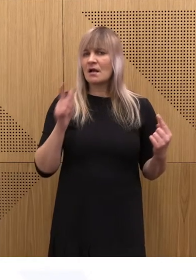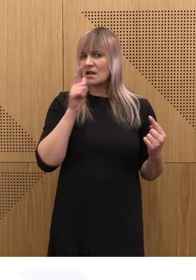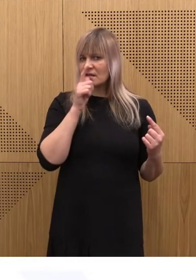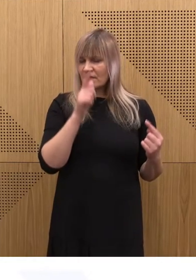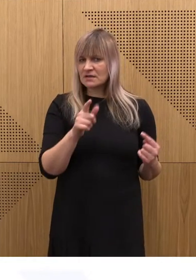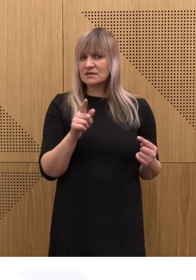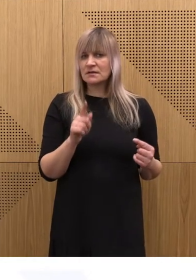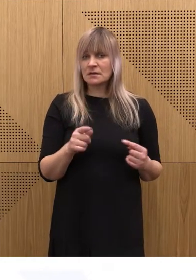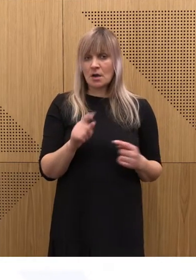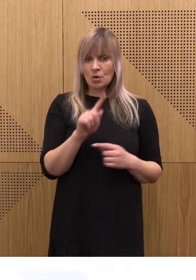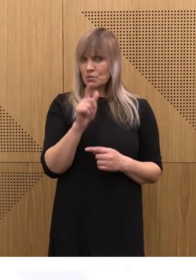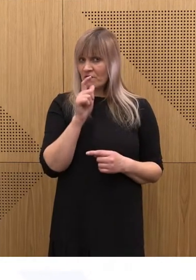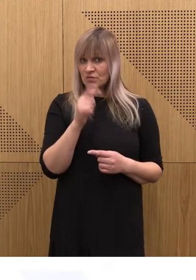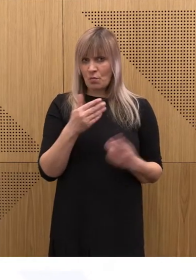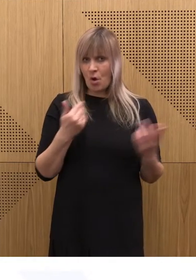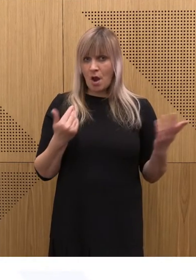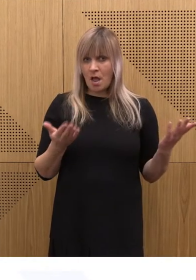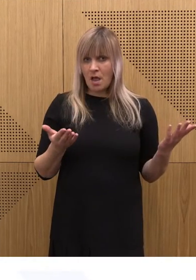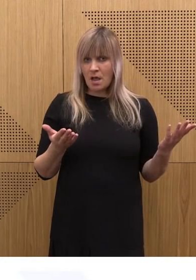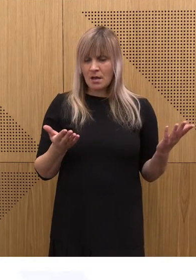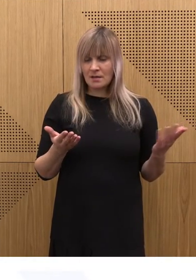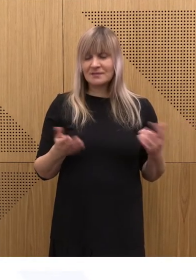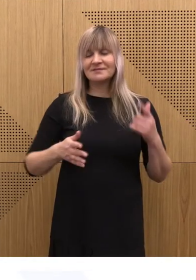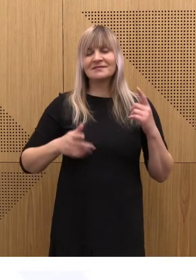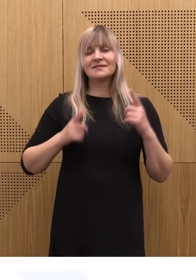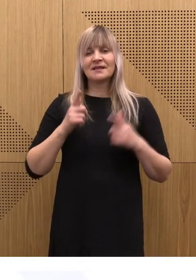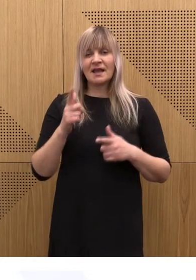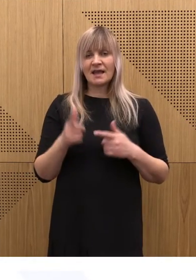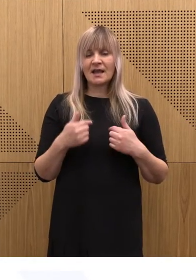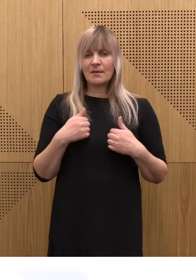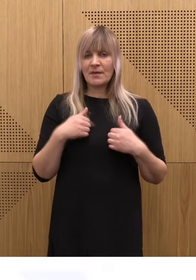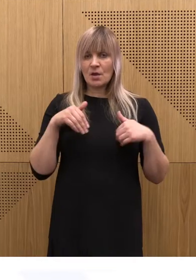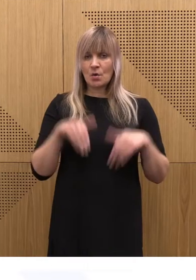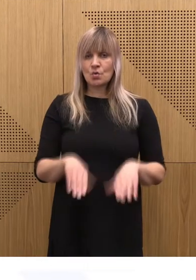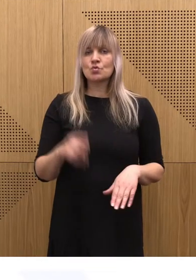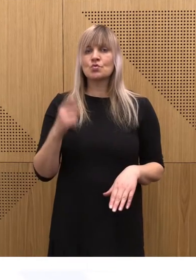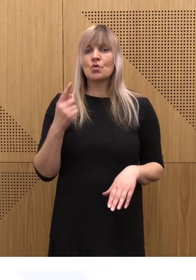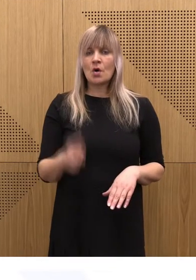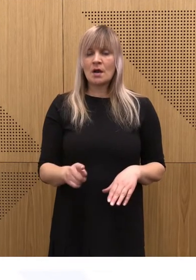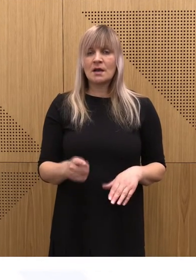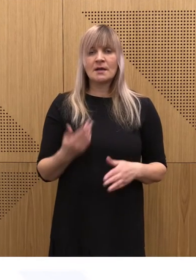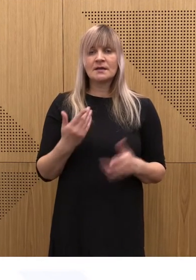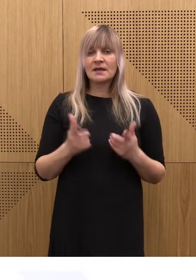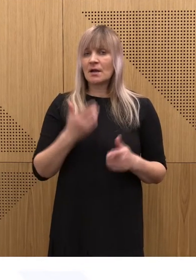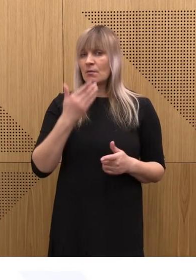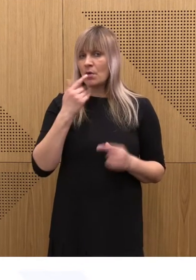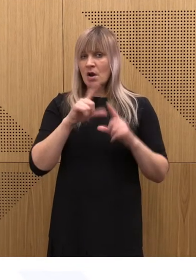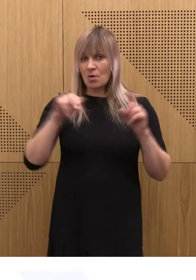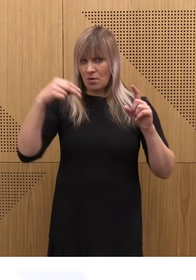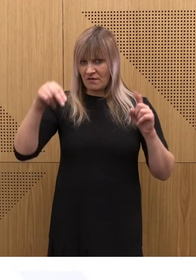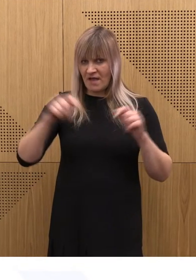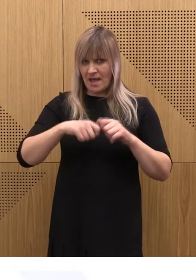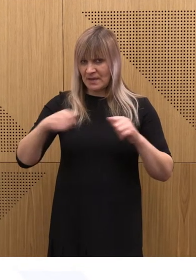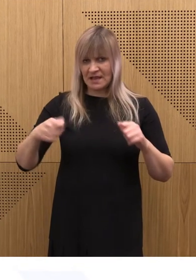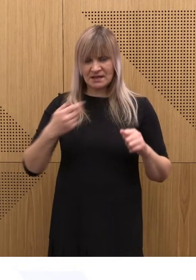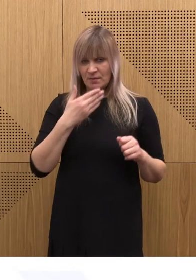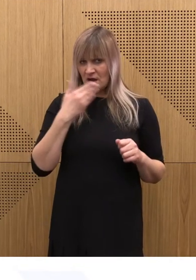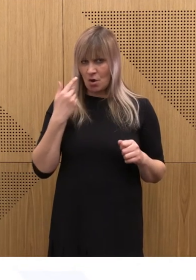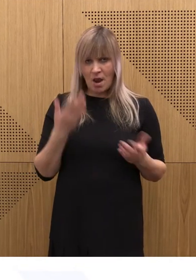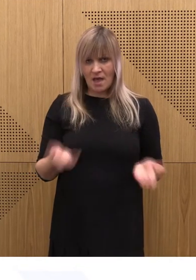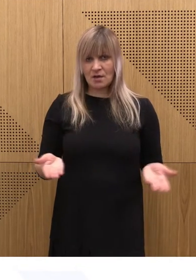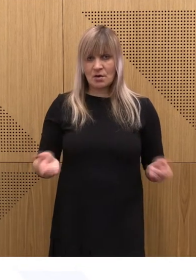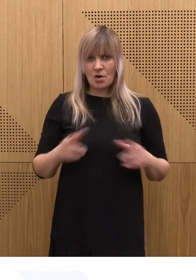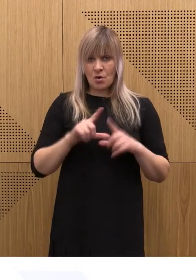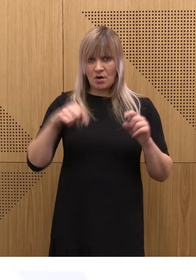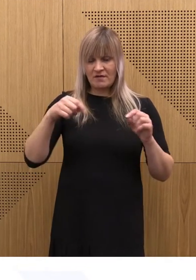aga küsimusele ei vastanud. Et tegelikult nii nagu me otsustasime täna, ei ole tegemist koolivaheaja pikendamisega ja kuna see ei